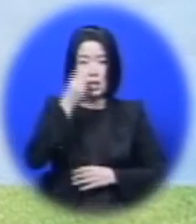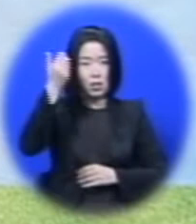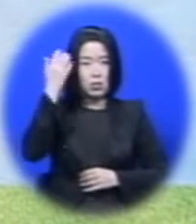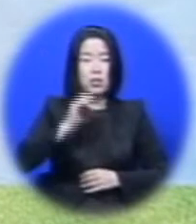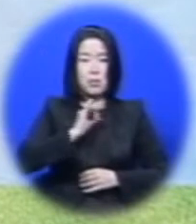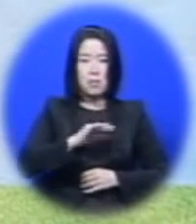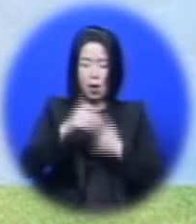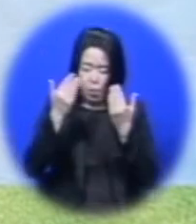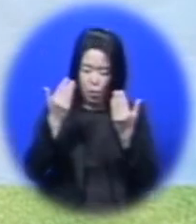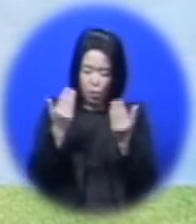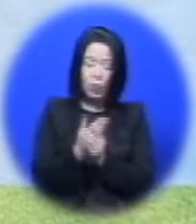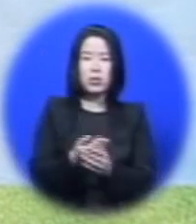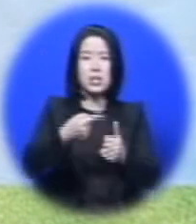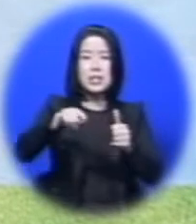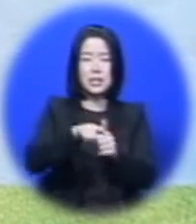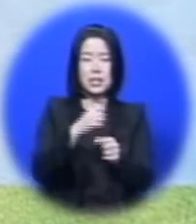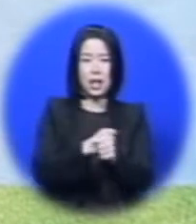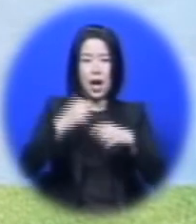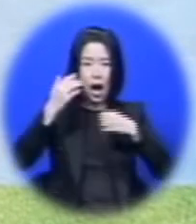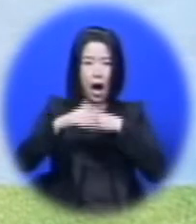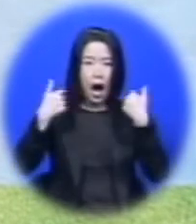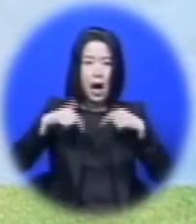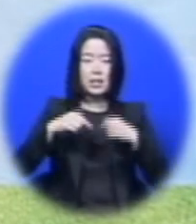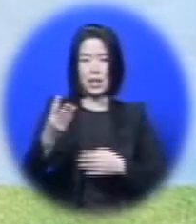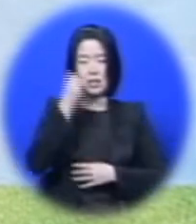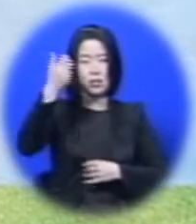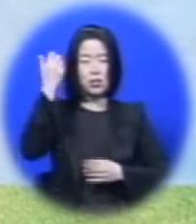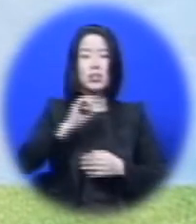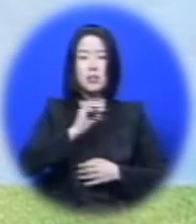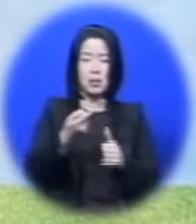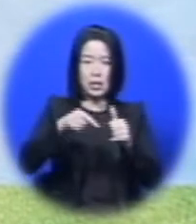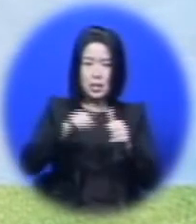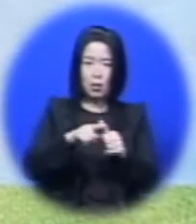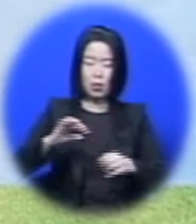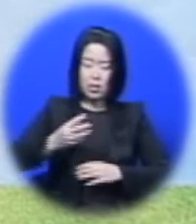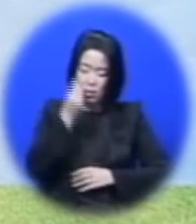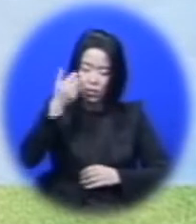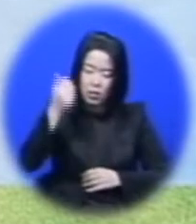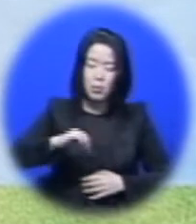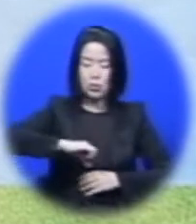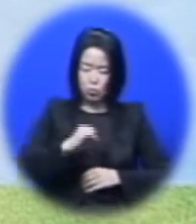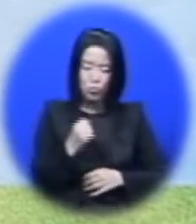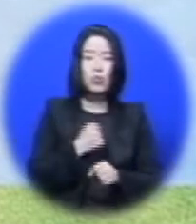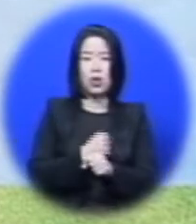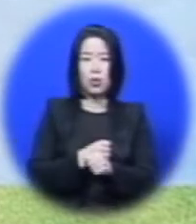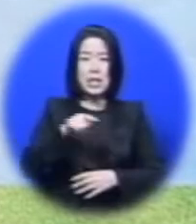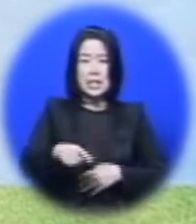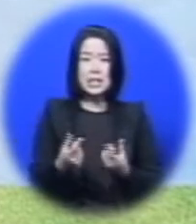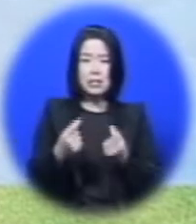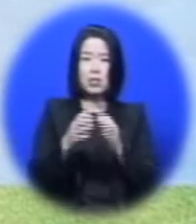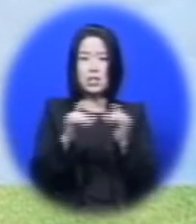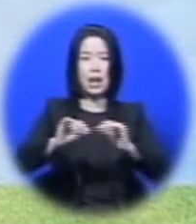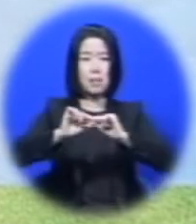성령님만 전적으로 의지하고 항상 성령님만 의지하고 성령님에게만 순종하고 이런 사람이